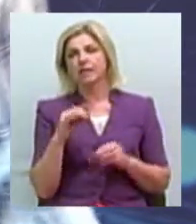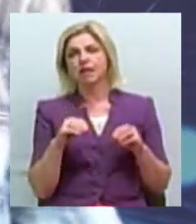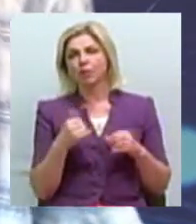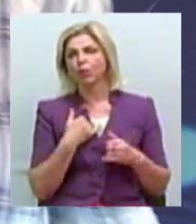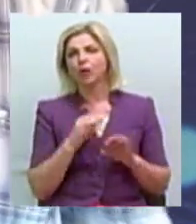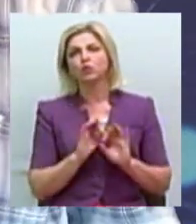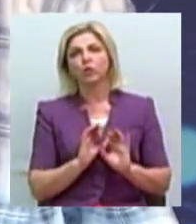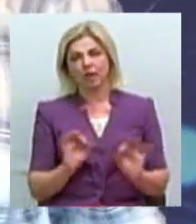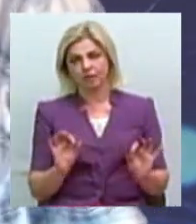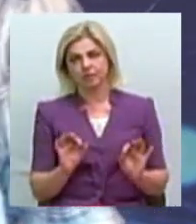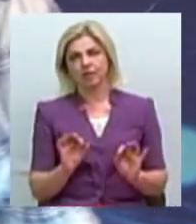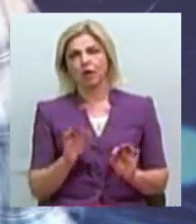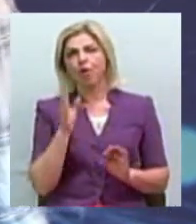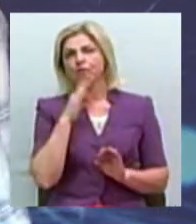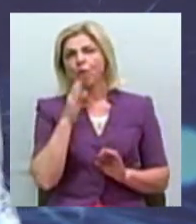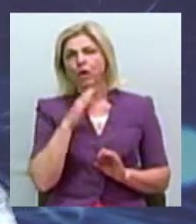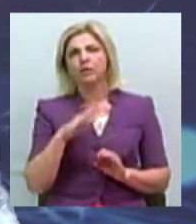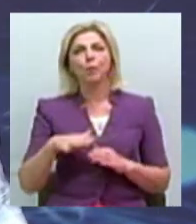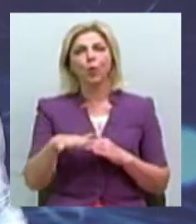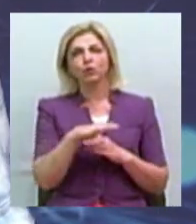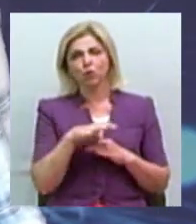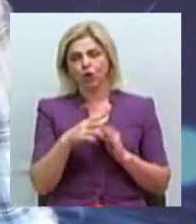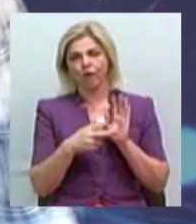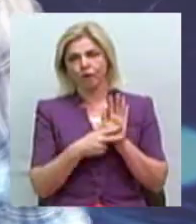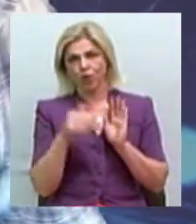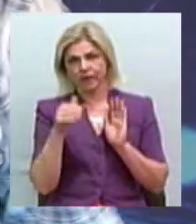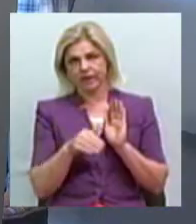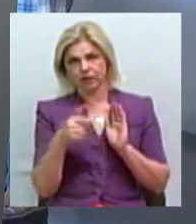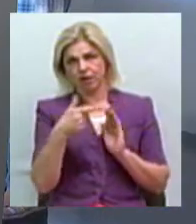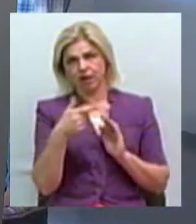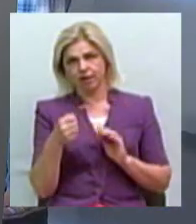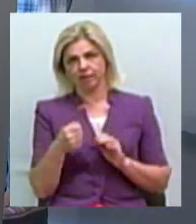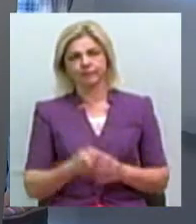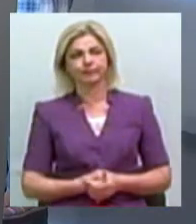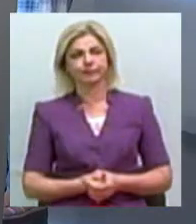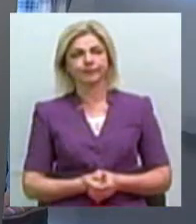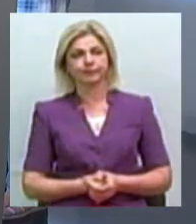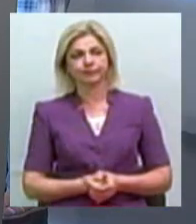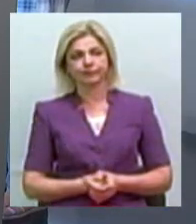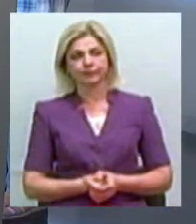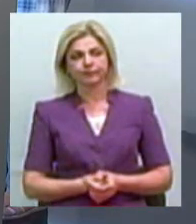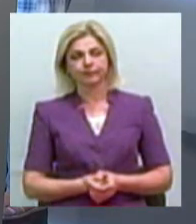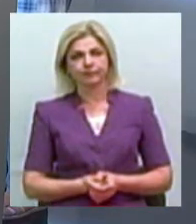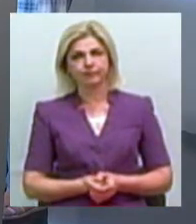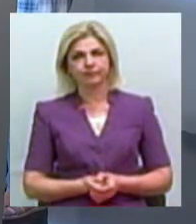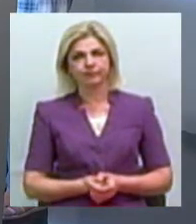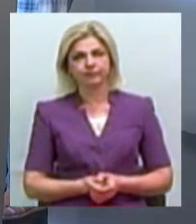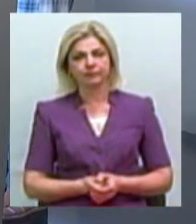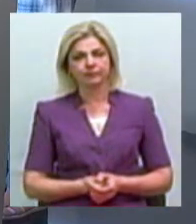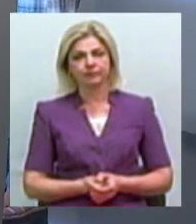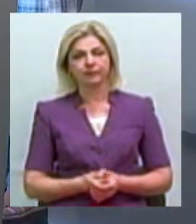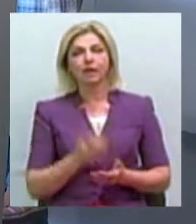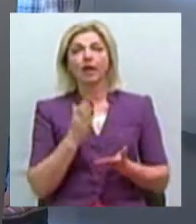нас водных просторов 8 тысяч гектаров. То есть есть где